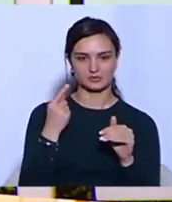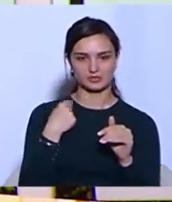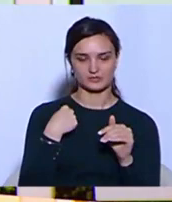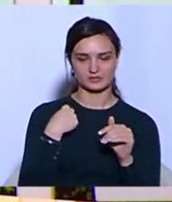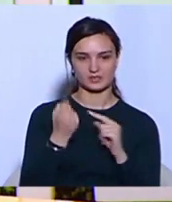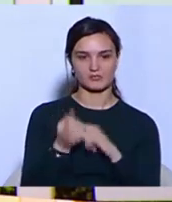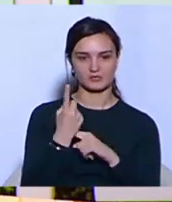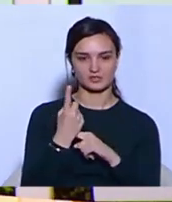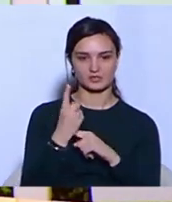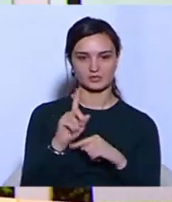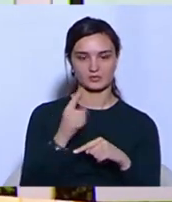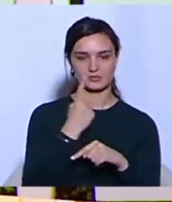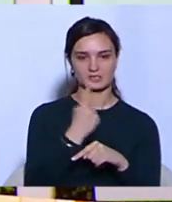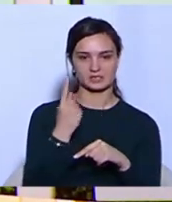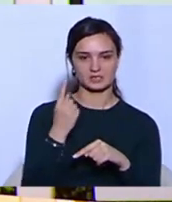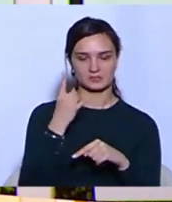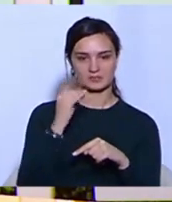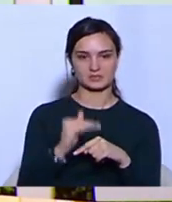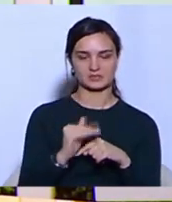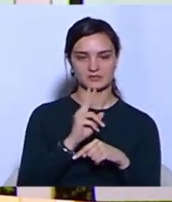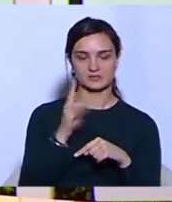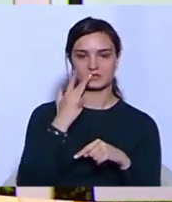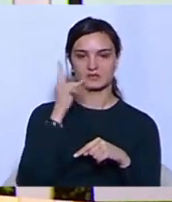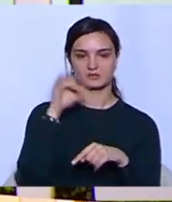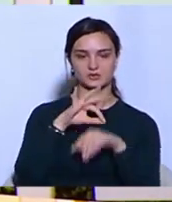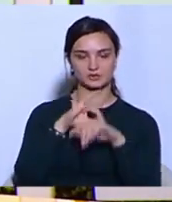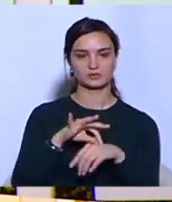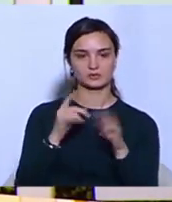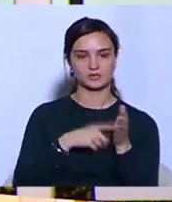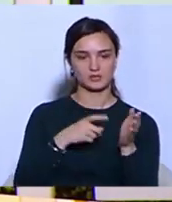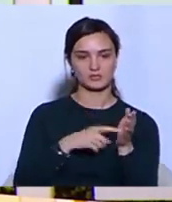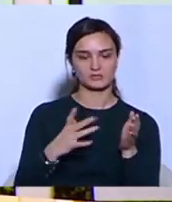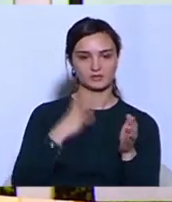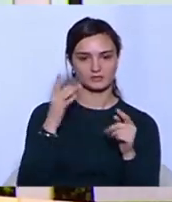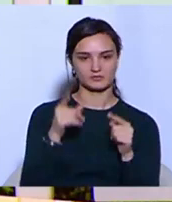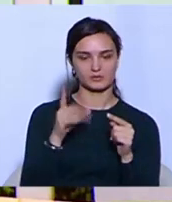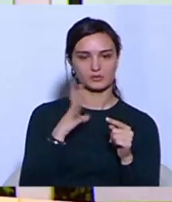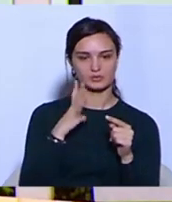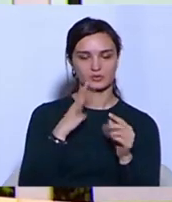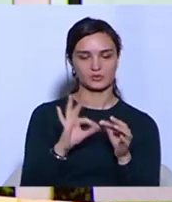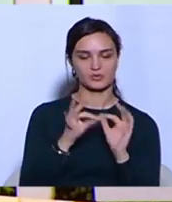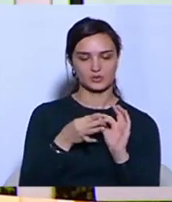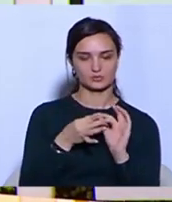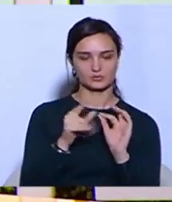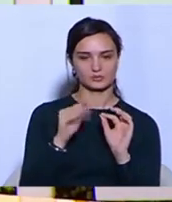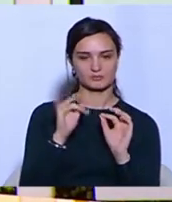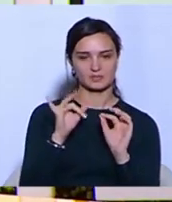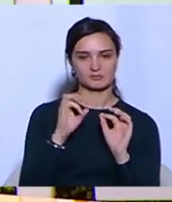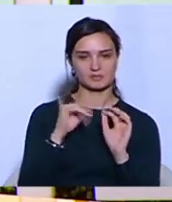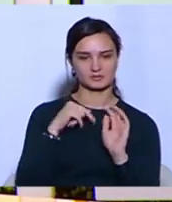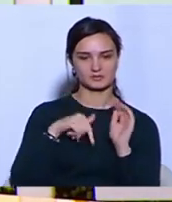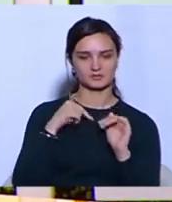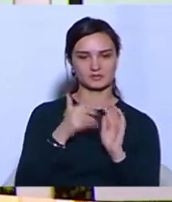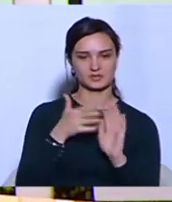ჩვენ აღმოვაჩინეთ, რომ ერთ-ერთ პატარას, რომელსაც უცხოეთში ჩაუტარდა გამოკვლევა, ჰქონდა კონკრეტული ფერმენტების